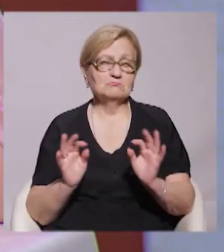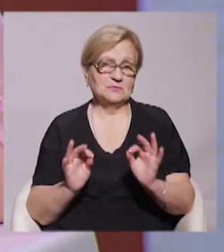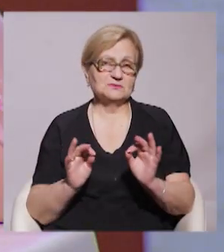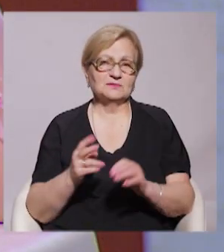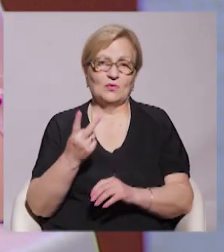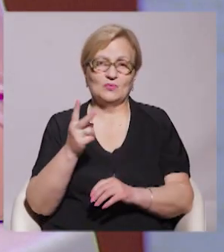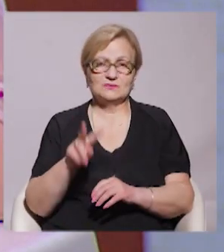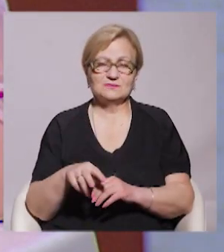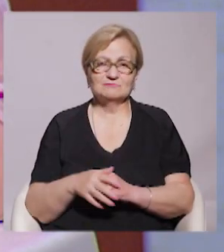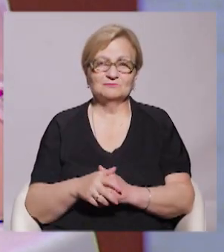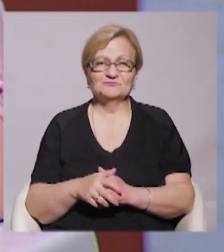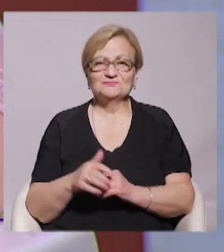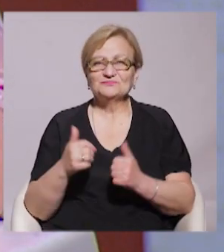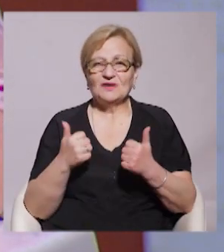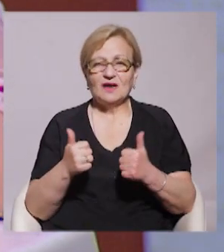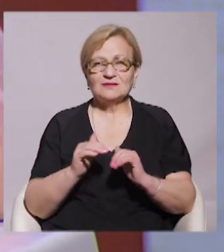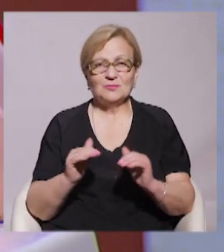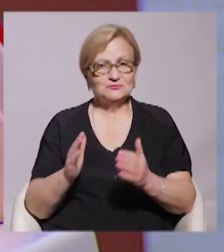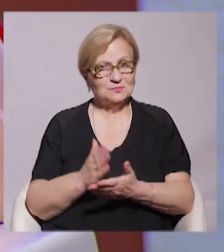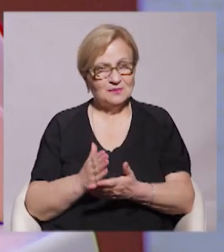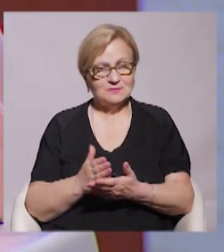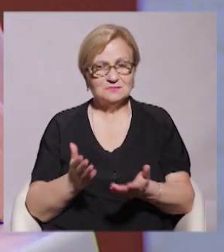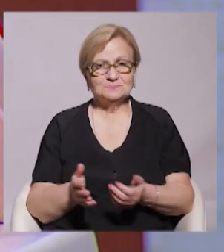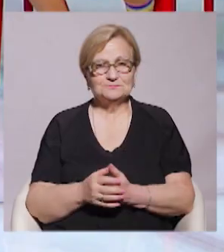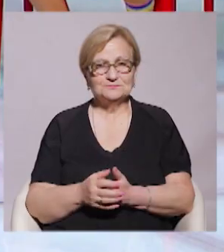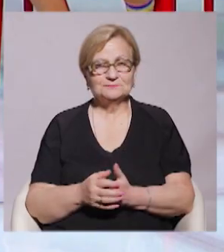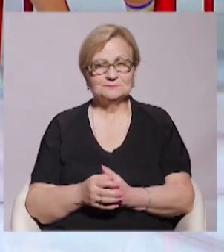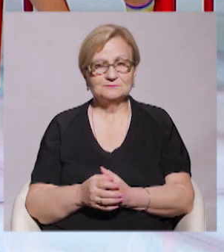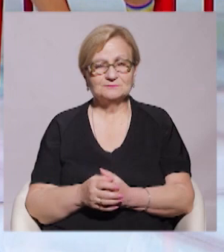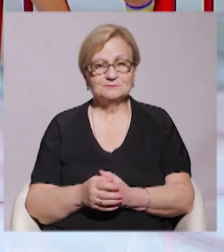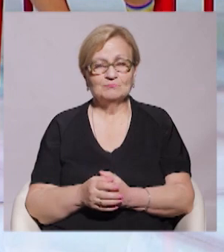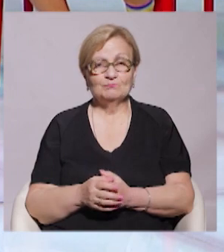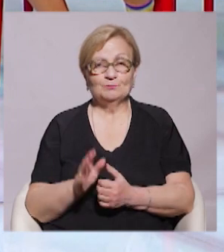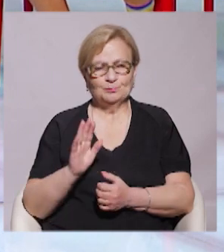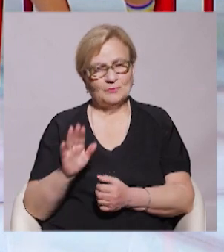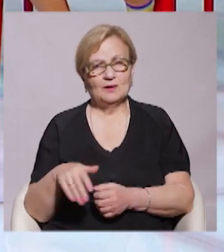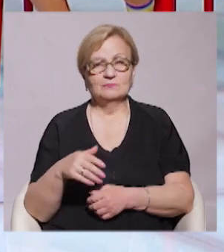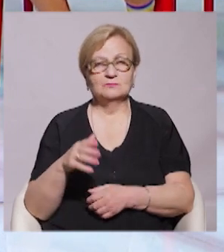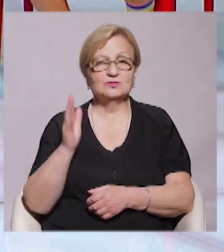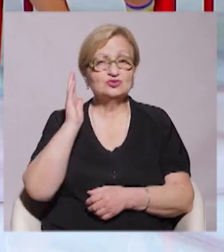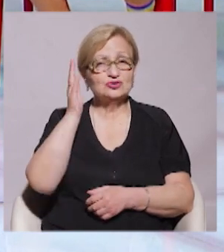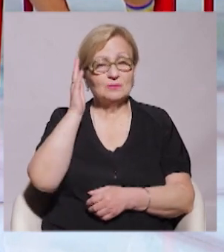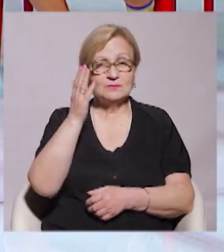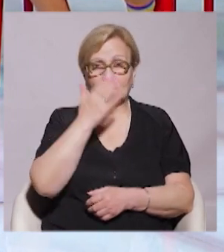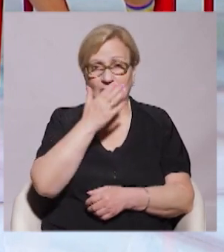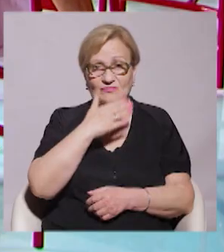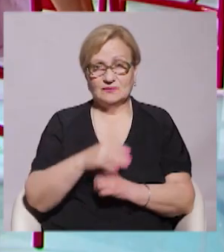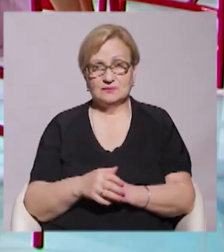მართალი ყოჩახ ძალიან მაგრები ხართ. კარგი. მაშინ ჩვენ შემდეგ